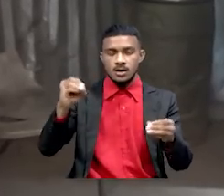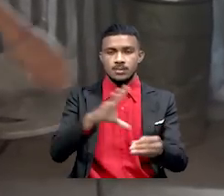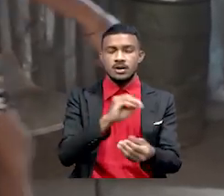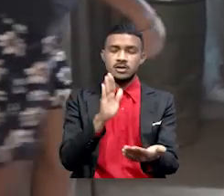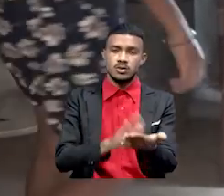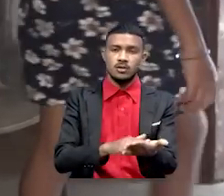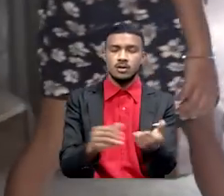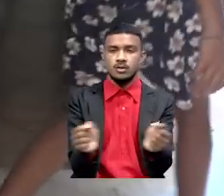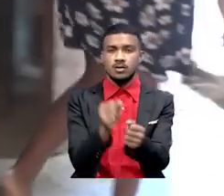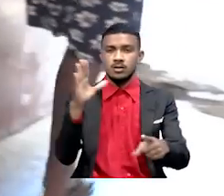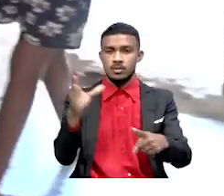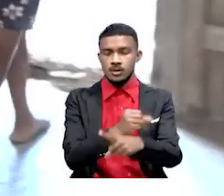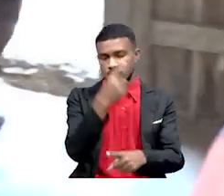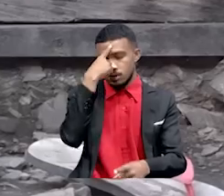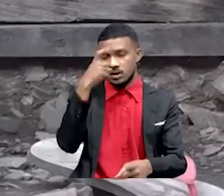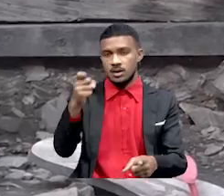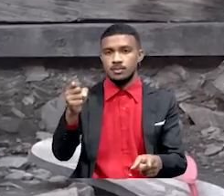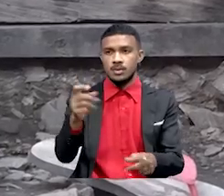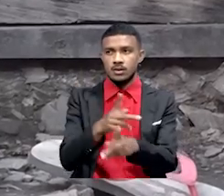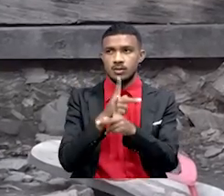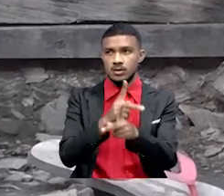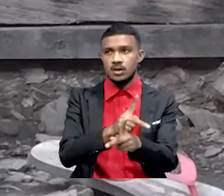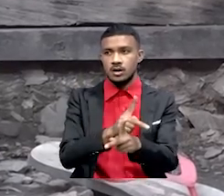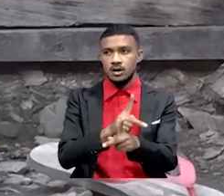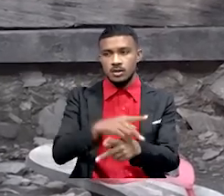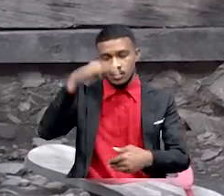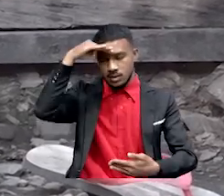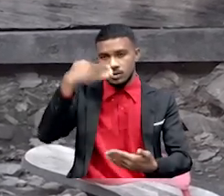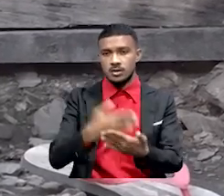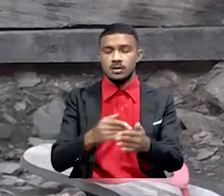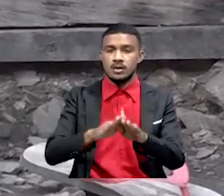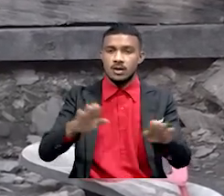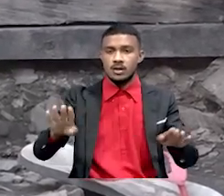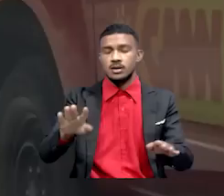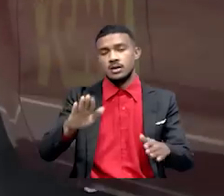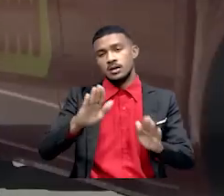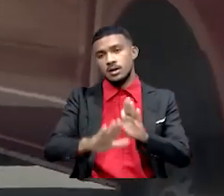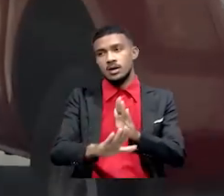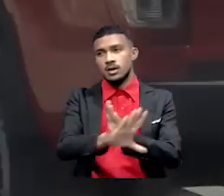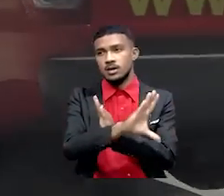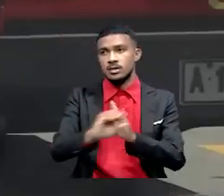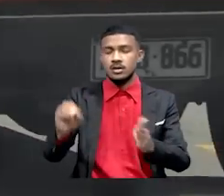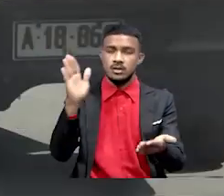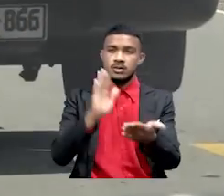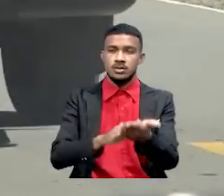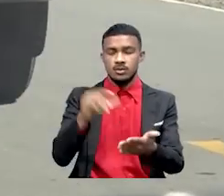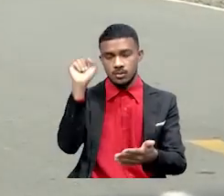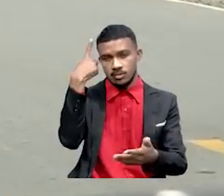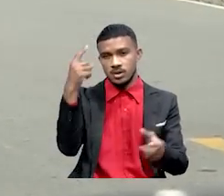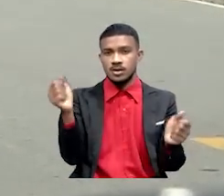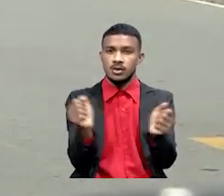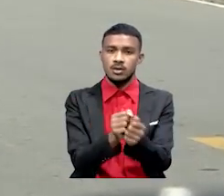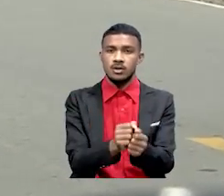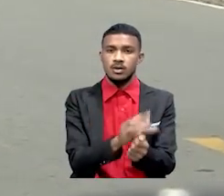banya aling ne be seki ik. Mas que não é parte da escola lá exige, também compreende a situação de bem e não falo